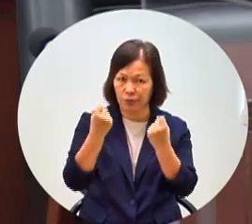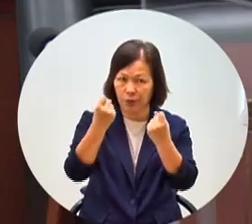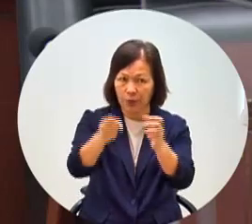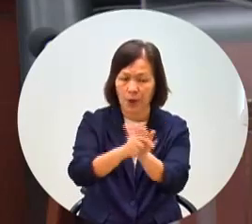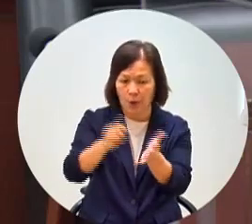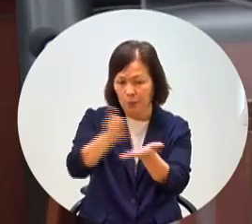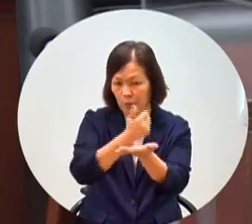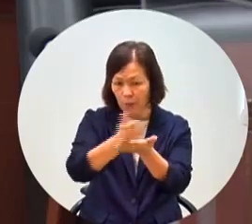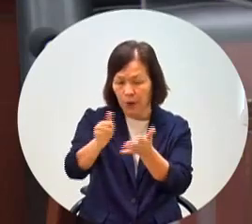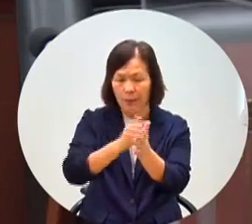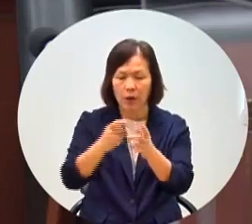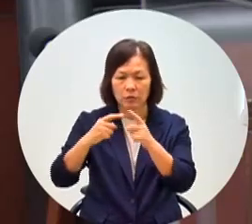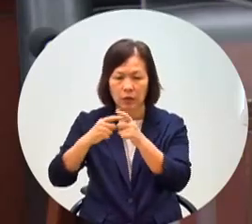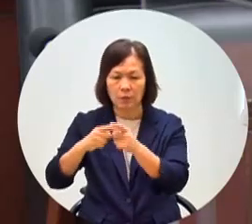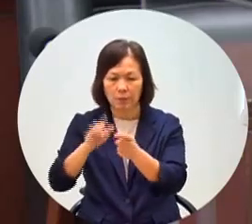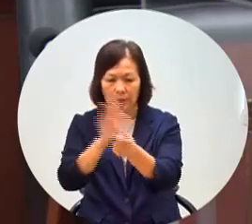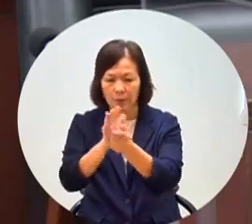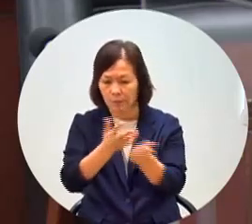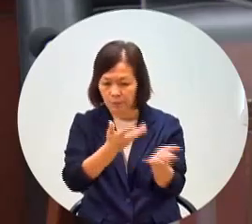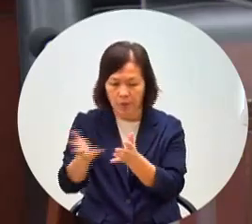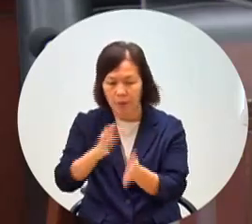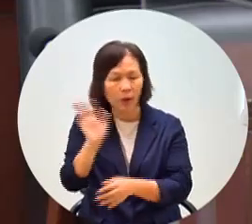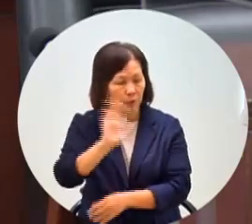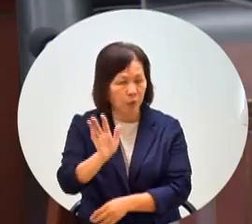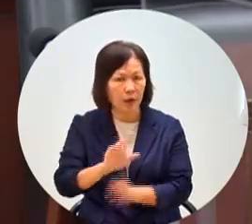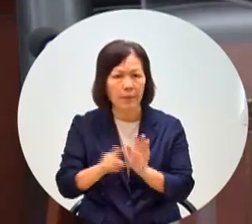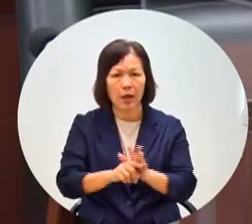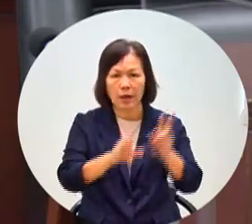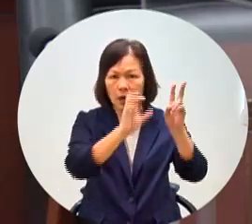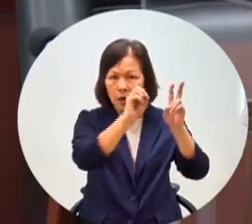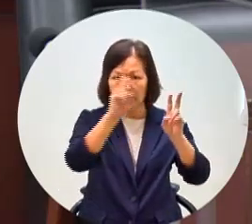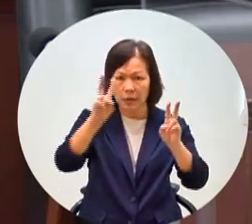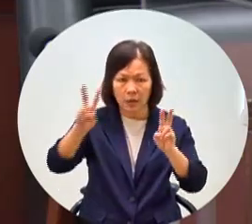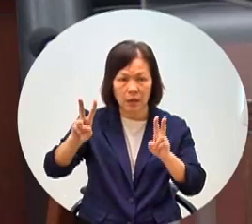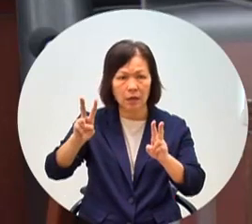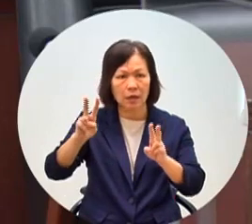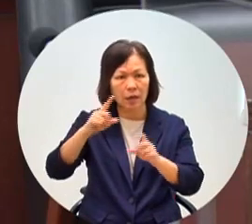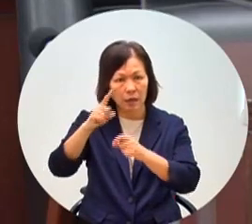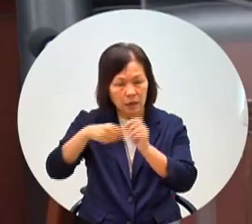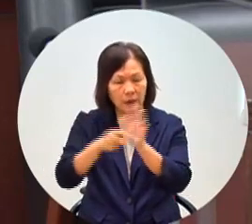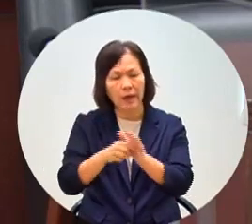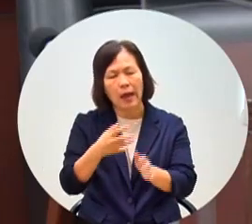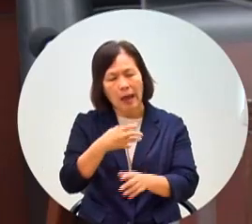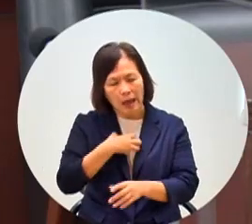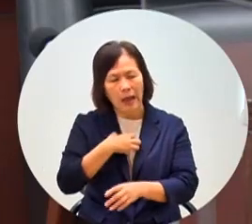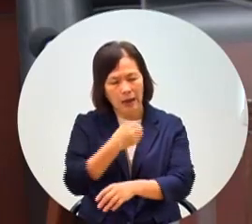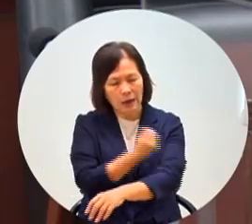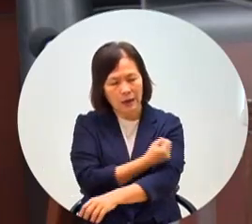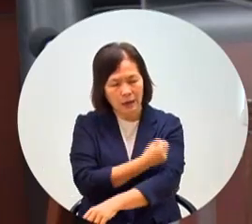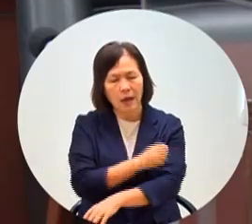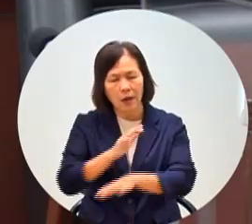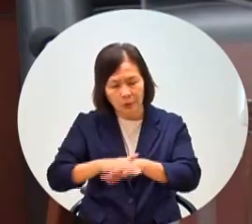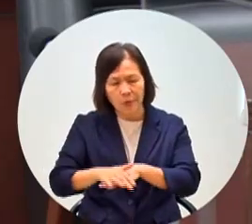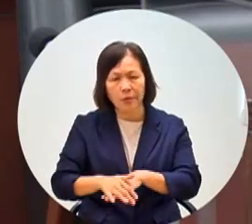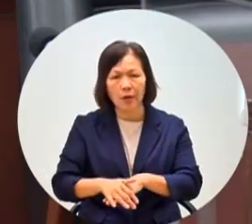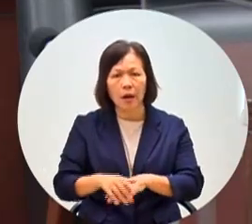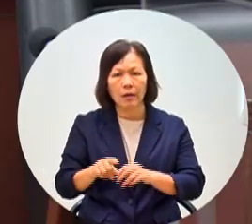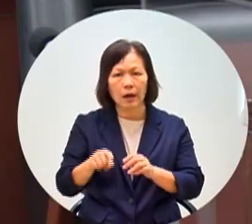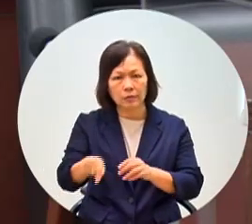运，不要用人工搬运。现在2022年了，好累哦，为什么连